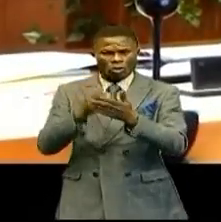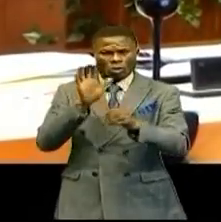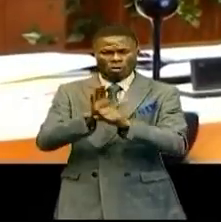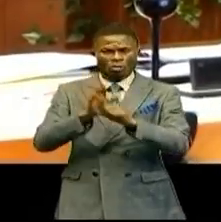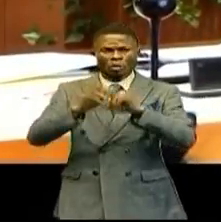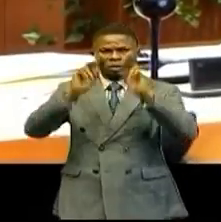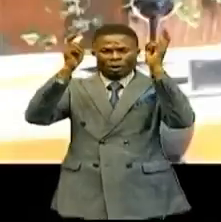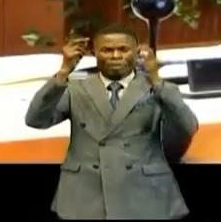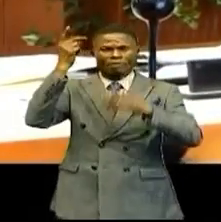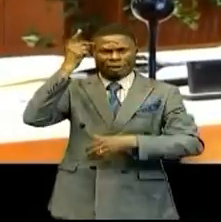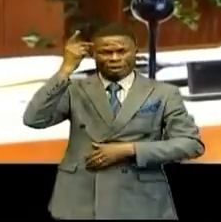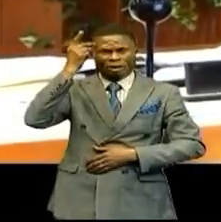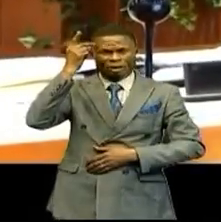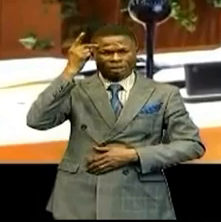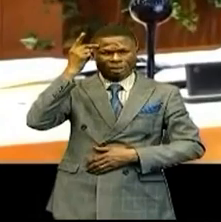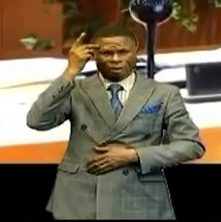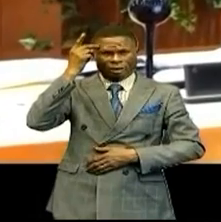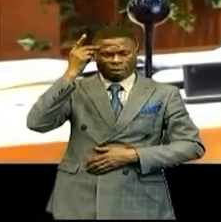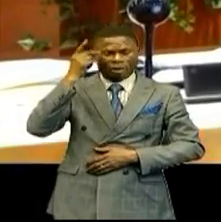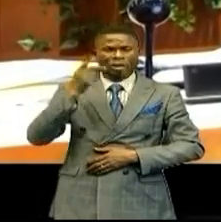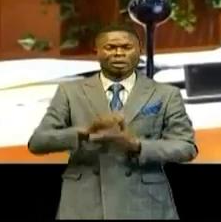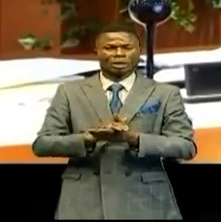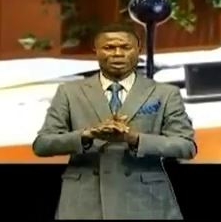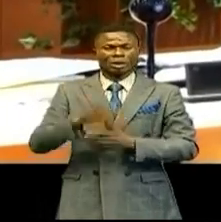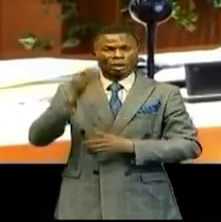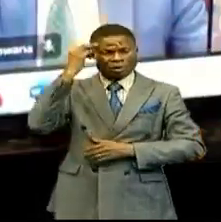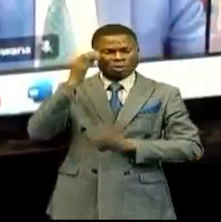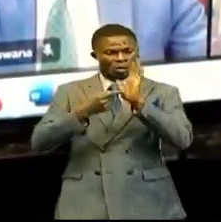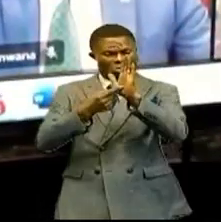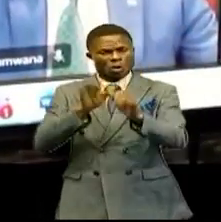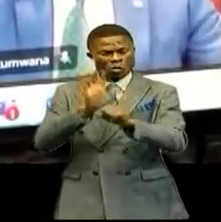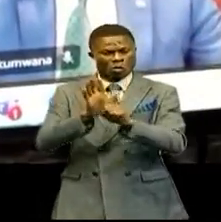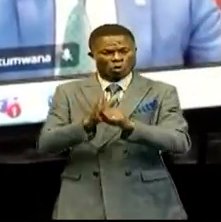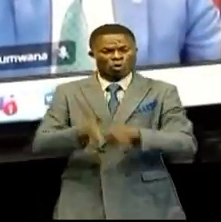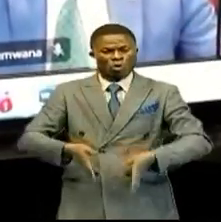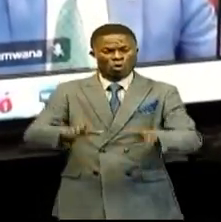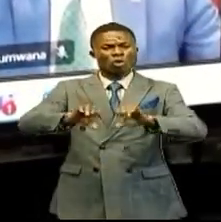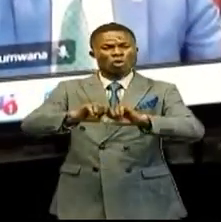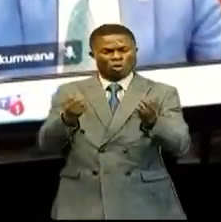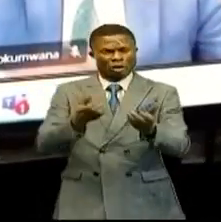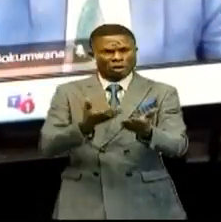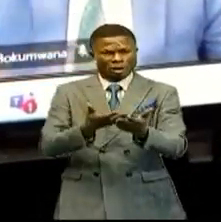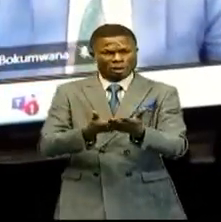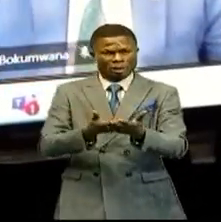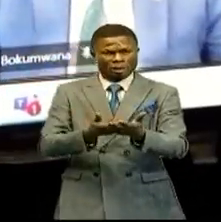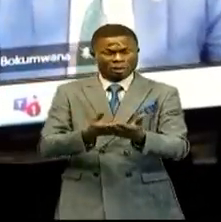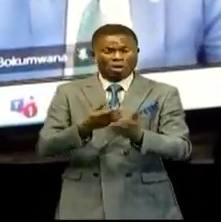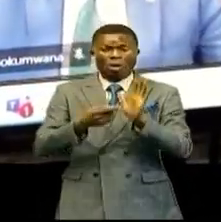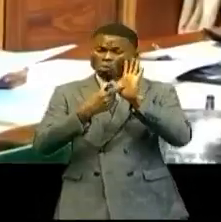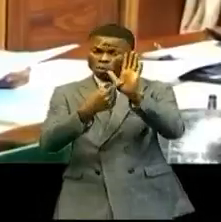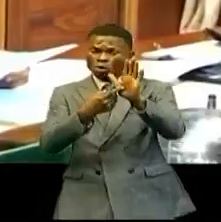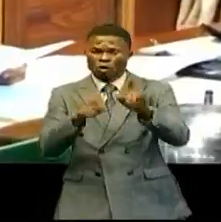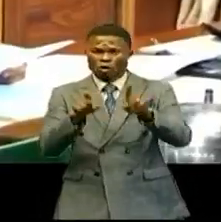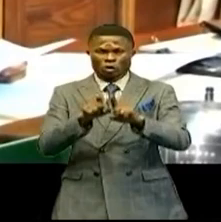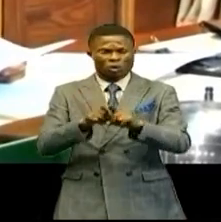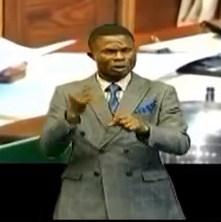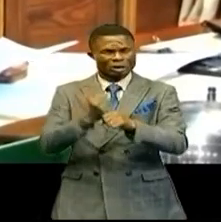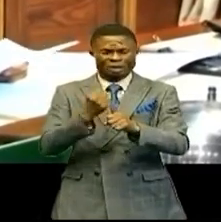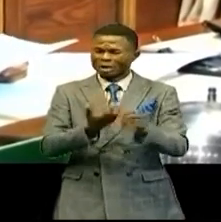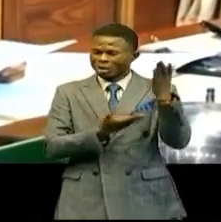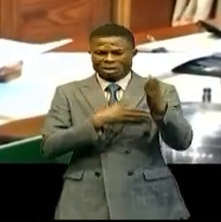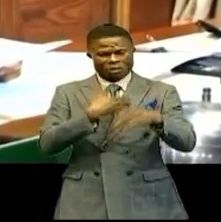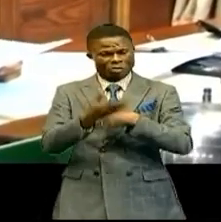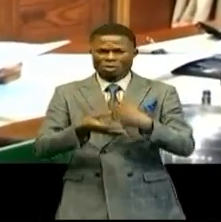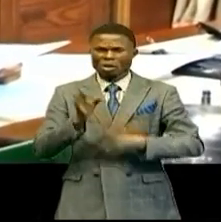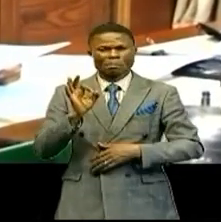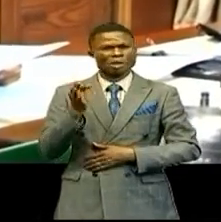ville-province de Kinshasa. Ces dernières présentent encore de trous, donnant ainsi l'impression que rien de consistant n'était